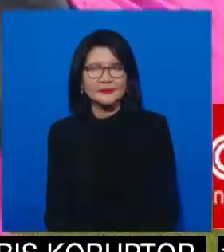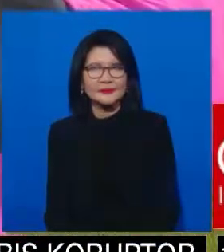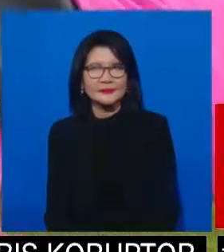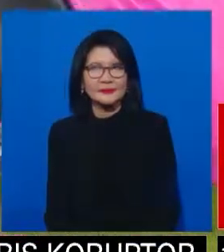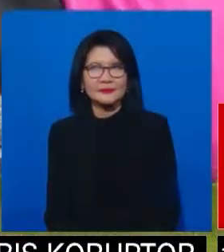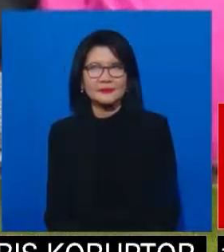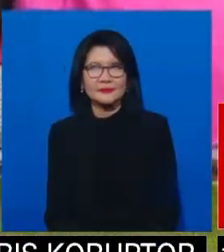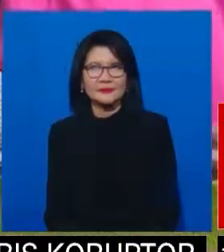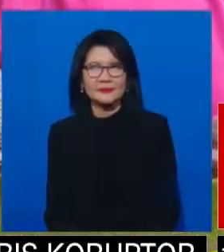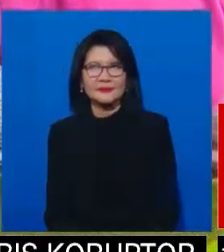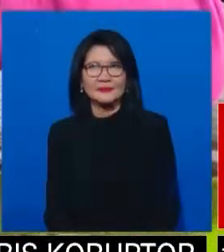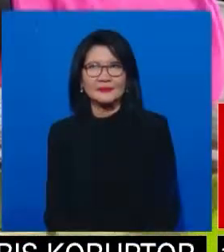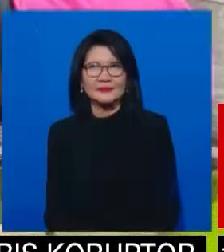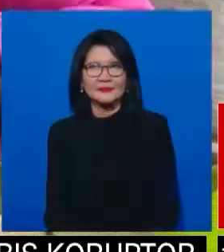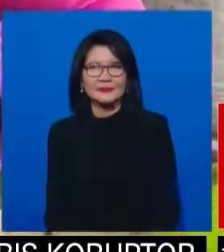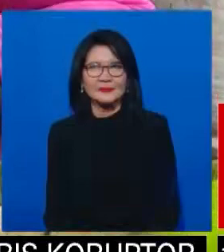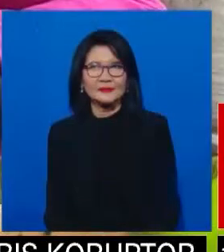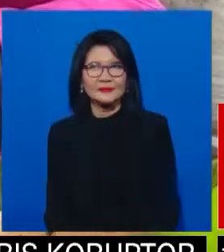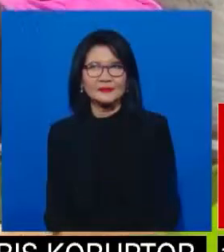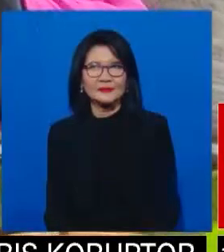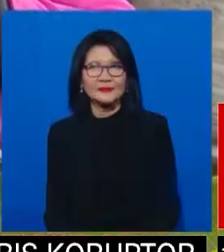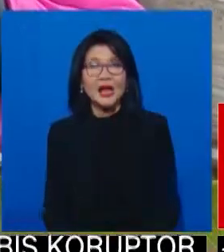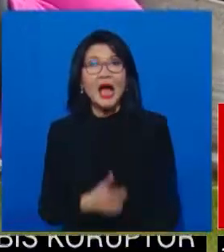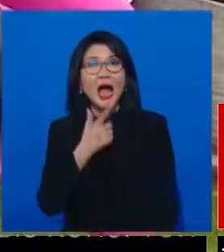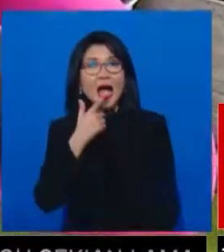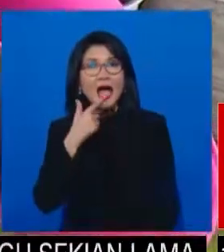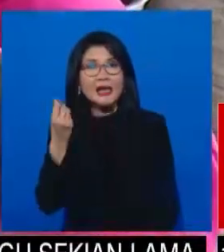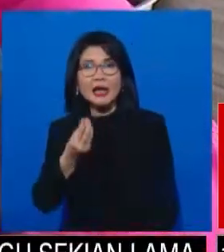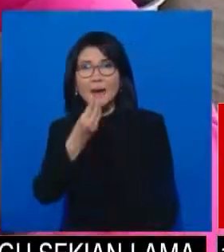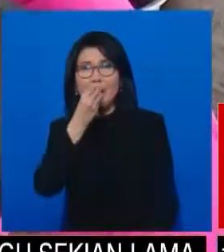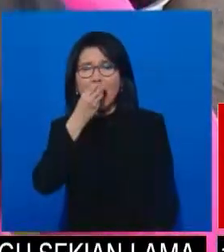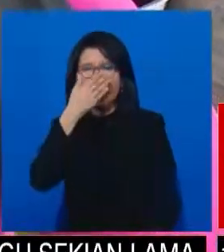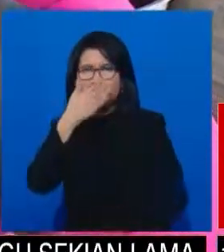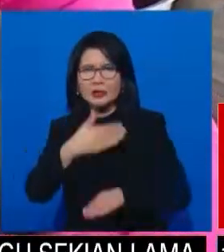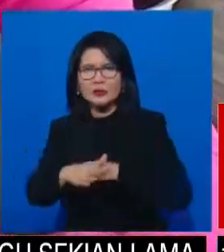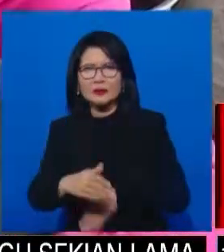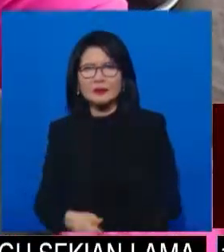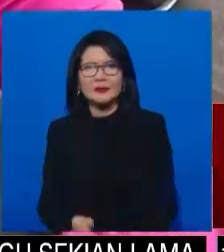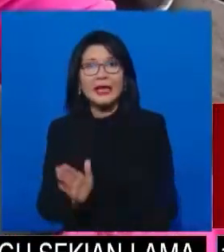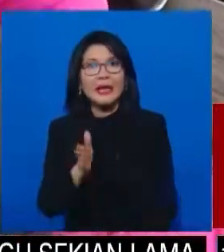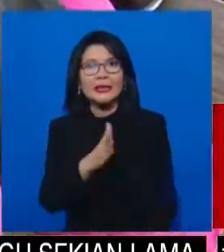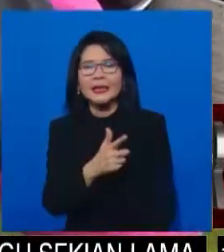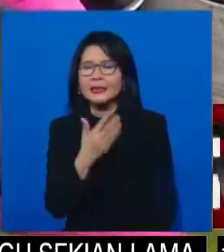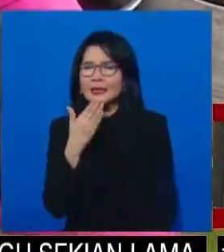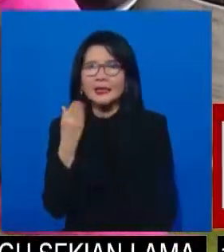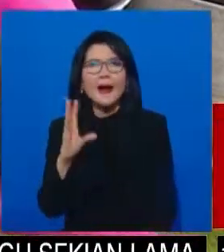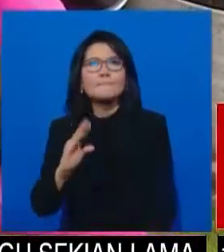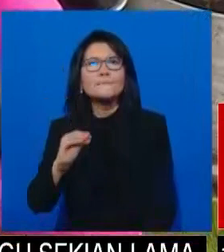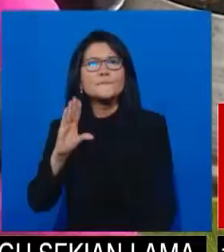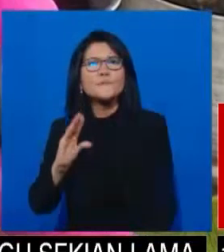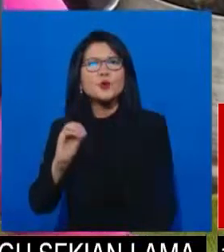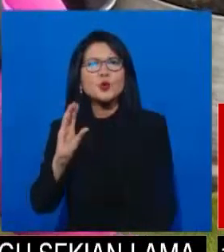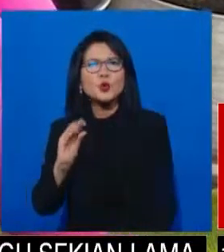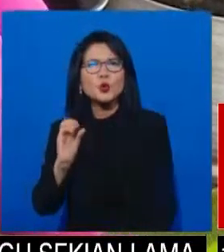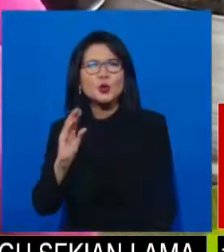Ini kok gak berhenti-berhenti karena enaknya. Jadi overall, ini benar-benar ikannya tuh makrul, empuk banget. Dan yang paling mencolok